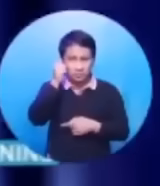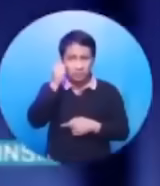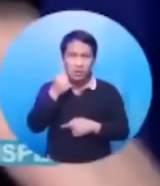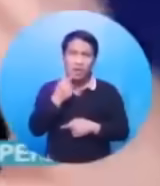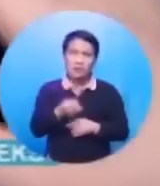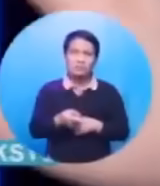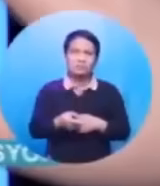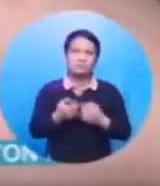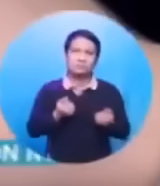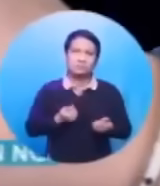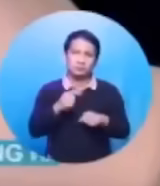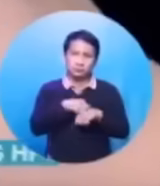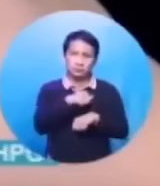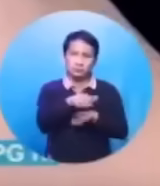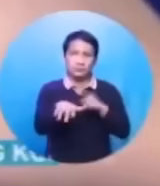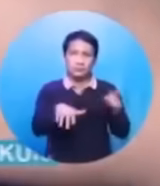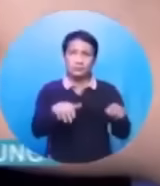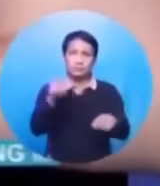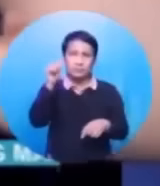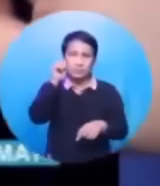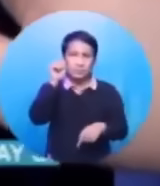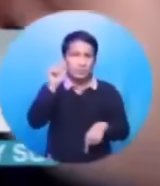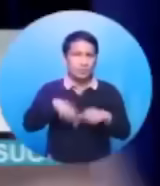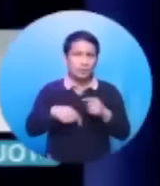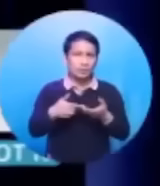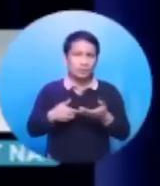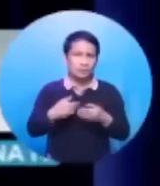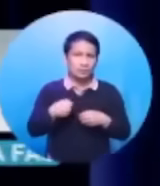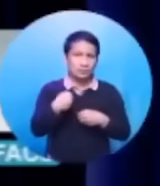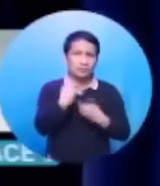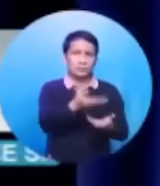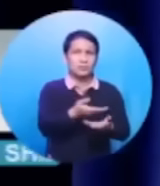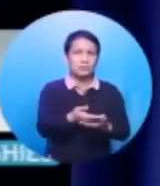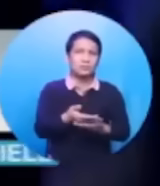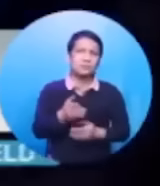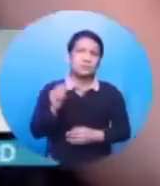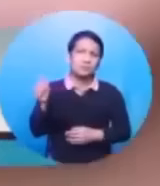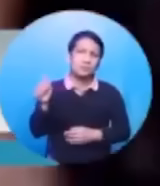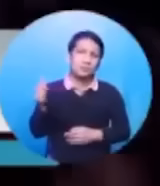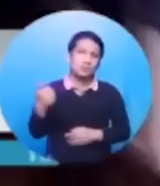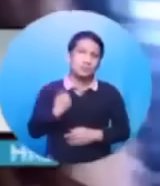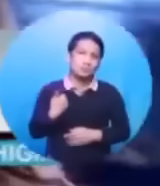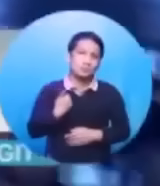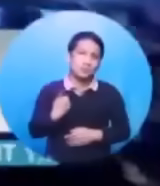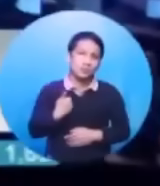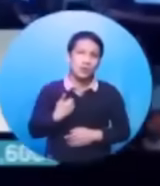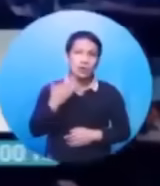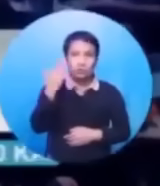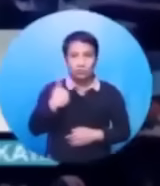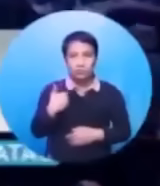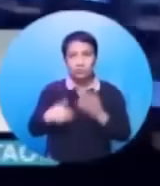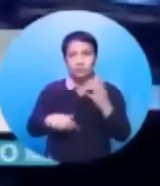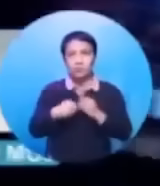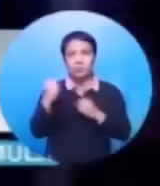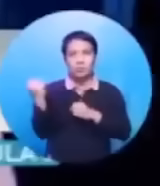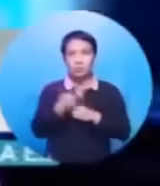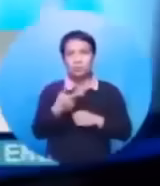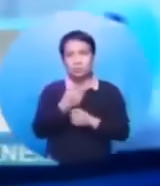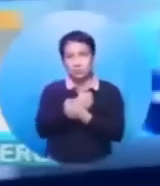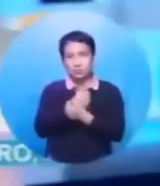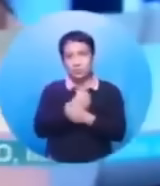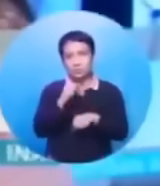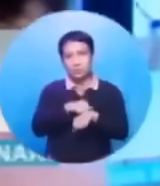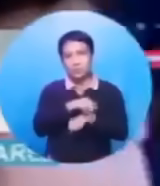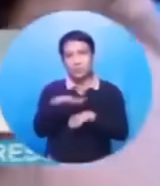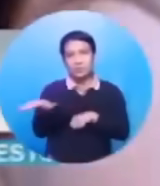Irawa. Ma-advise ko lang naman sa inyo, Ate Angelica, huwag naman ibigay lahat, ha? Magtira ka rin para sa sarili mo. Para yan sa lahat ng umiibig, yung